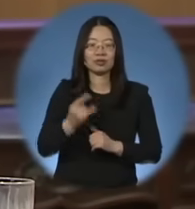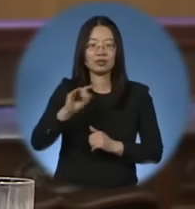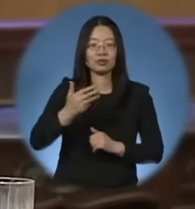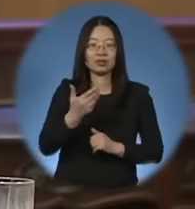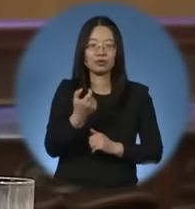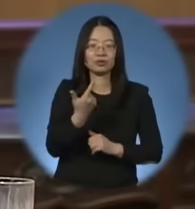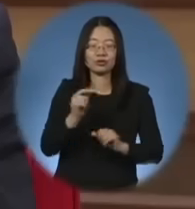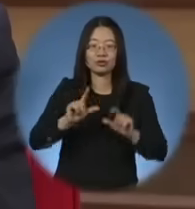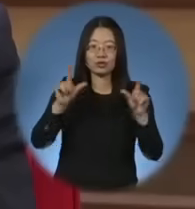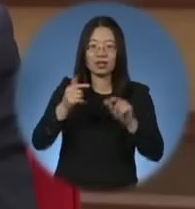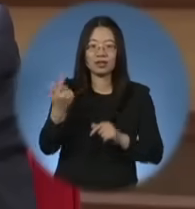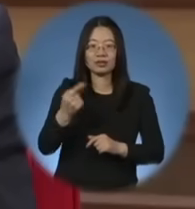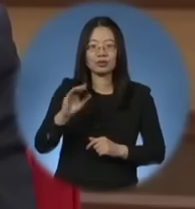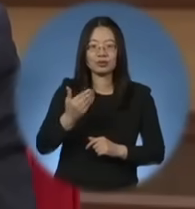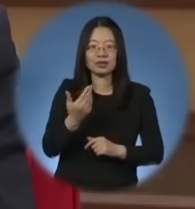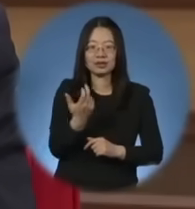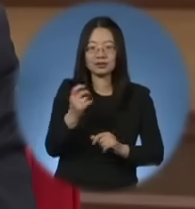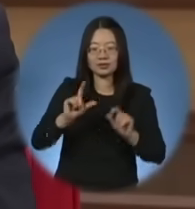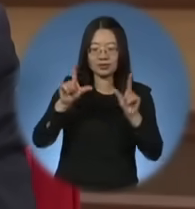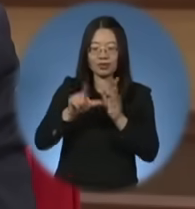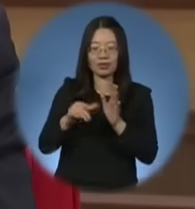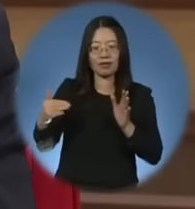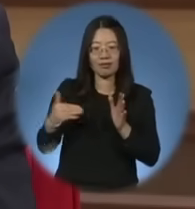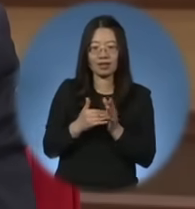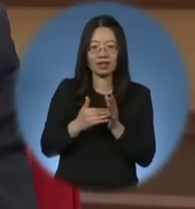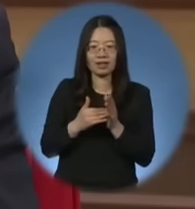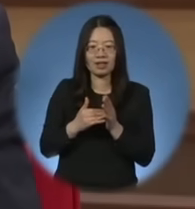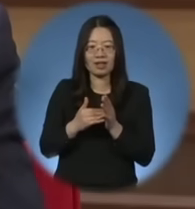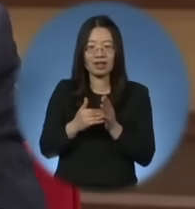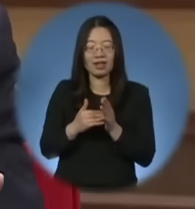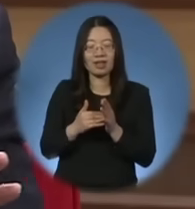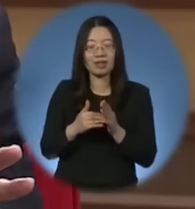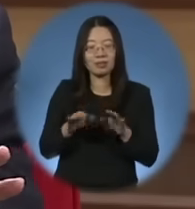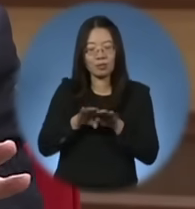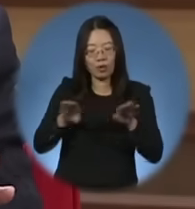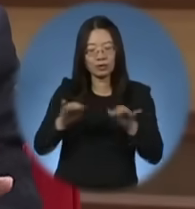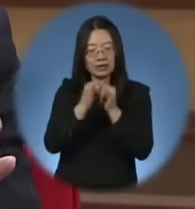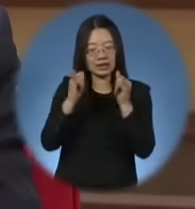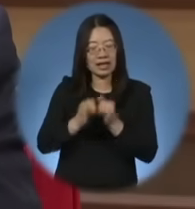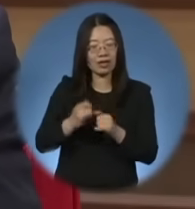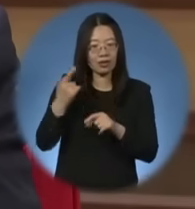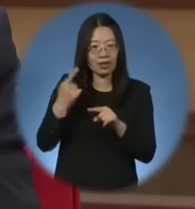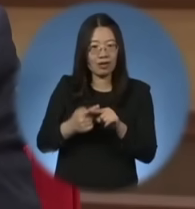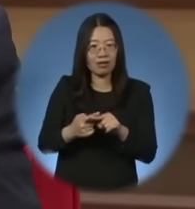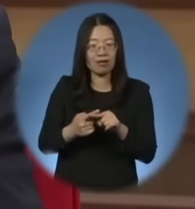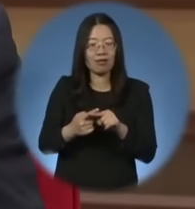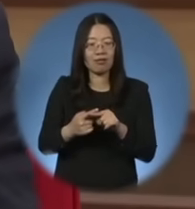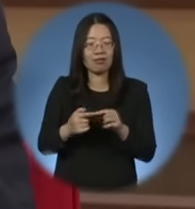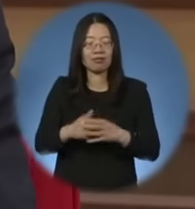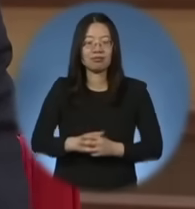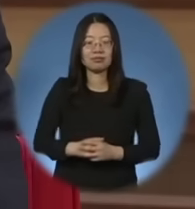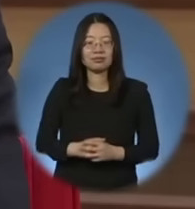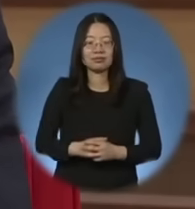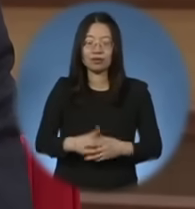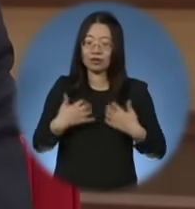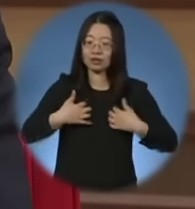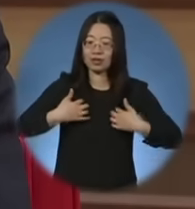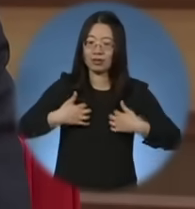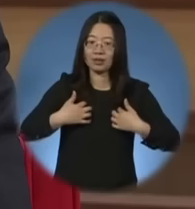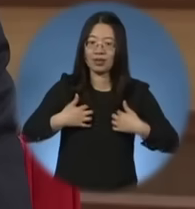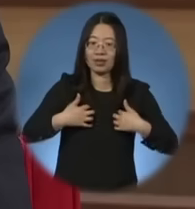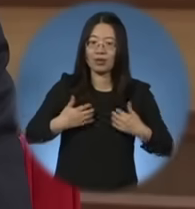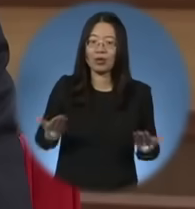한 1660년 1670년 때까지는 평등 사회였다 아네 근데